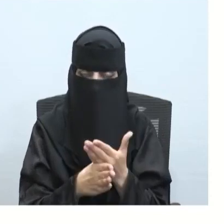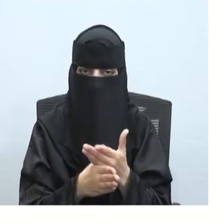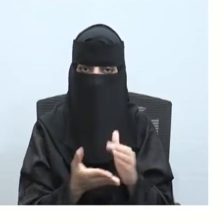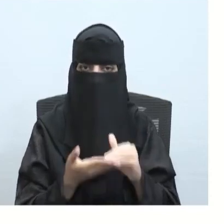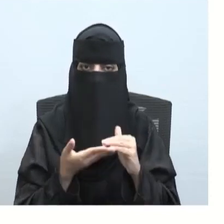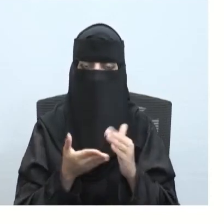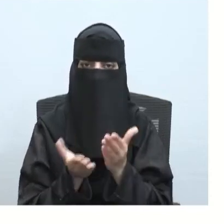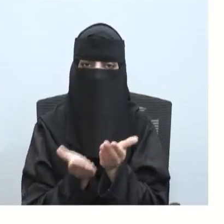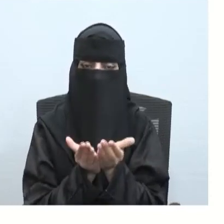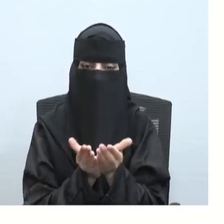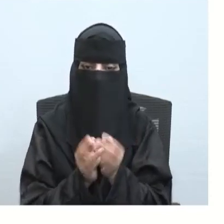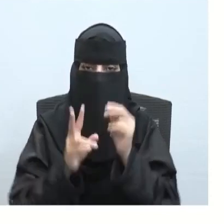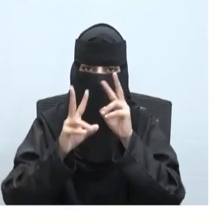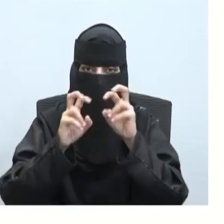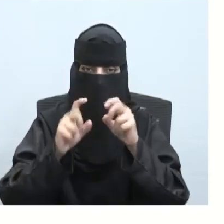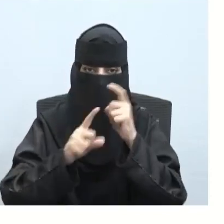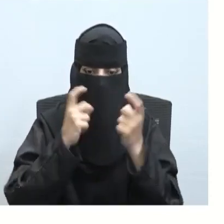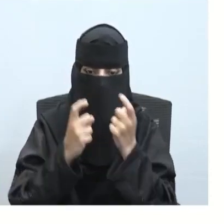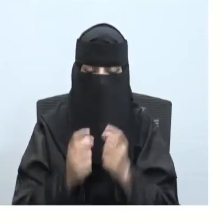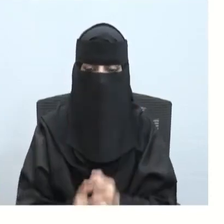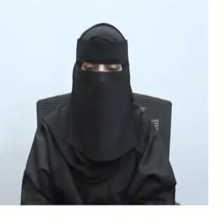لمركبة التفتيش.